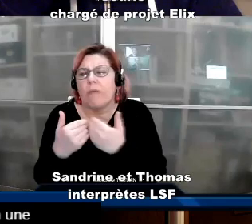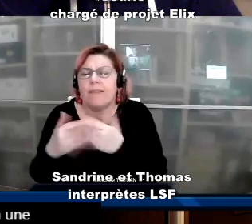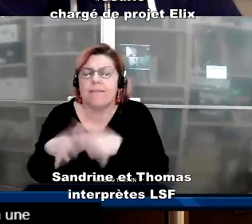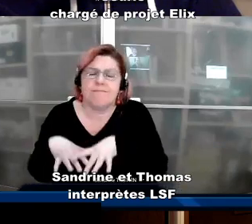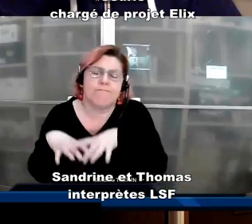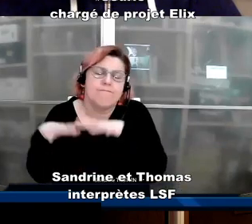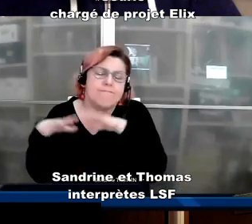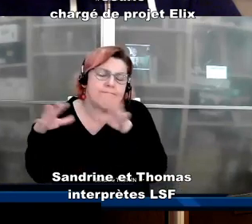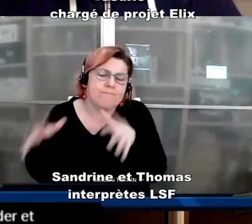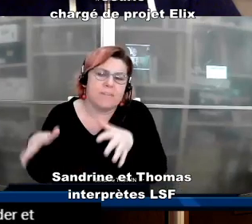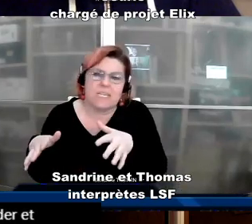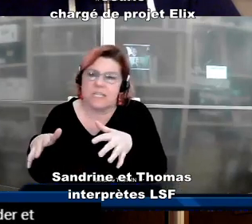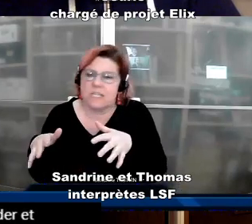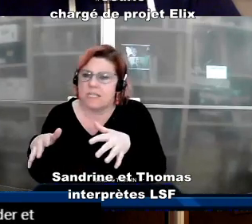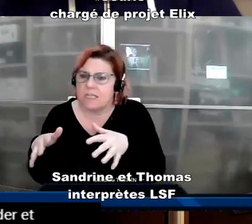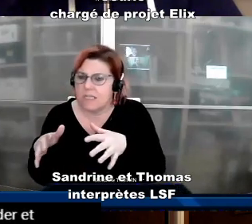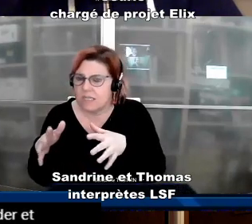dis,